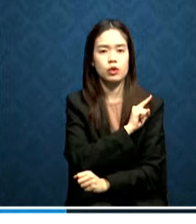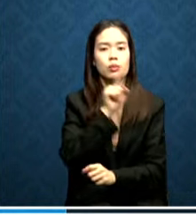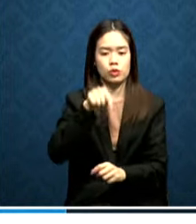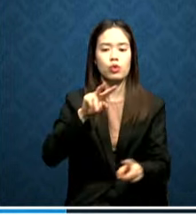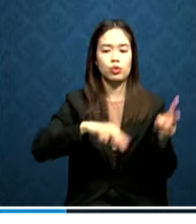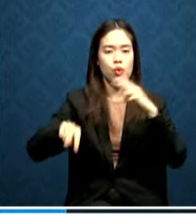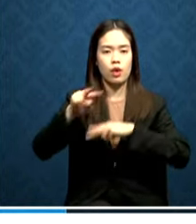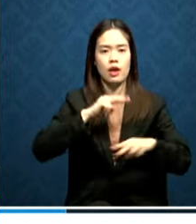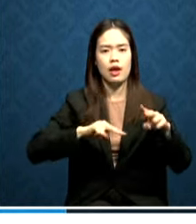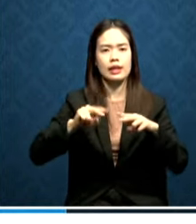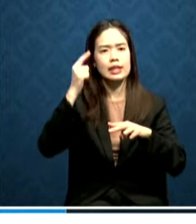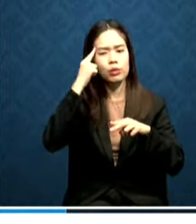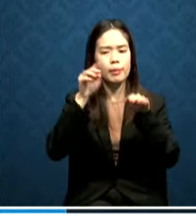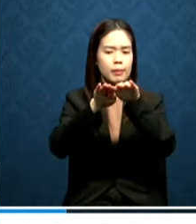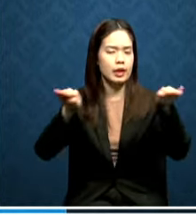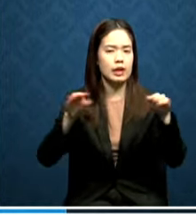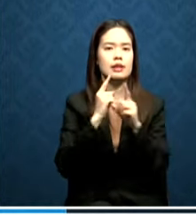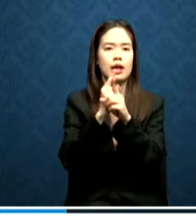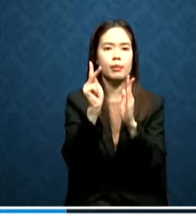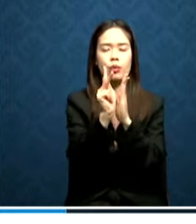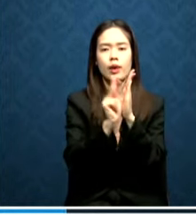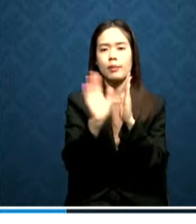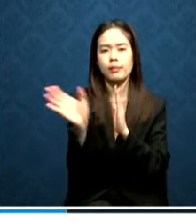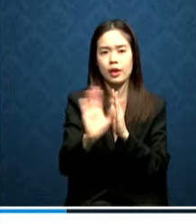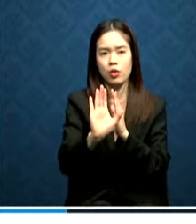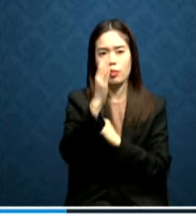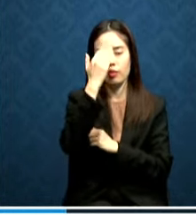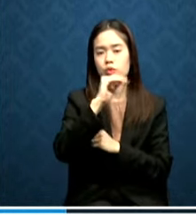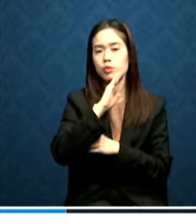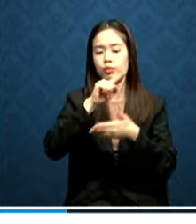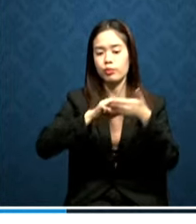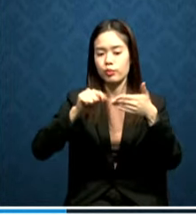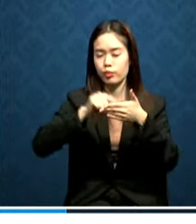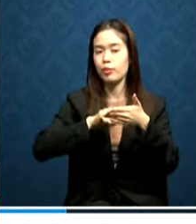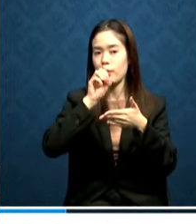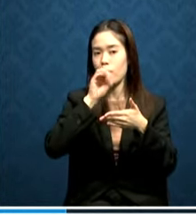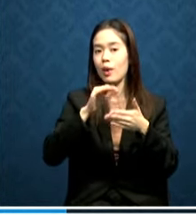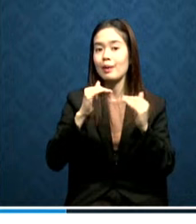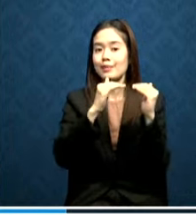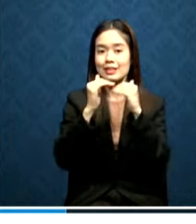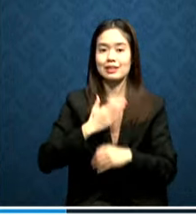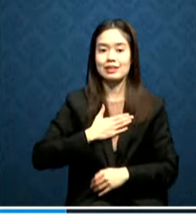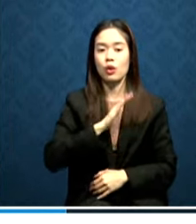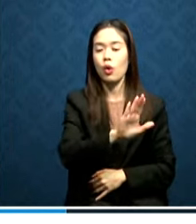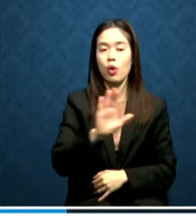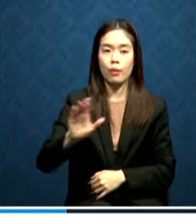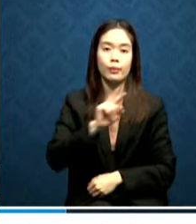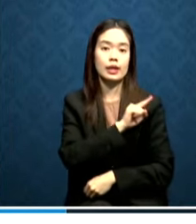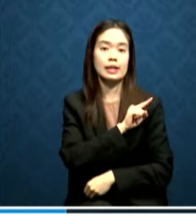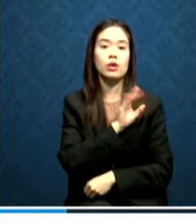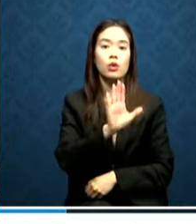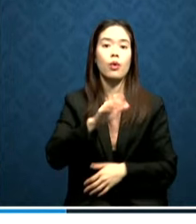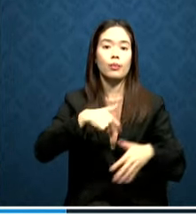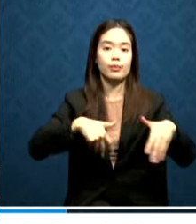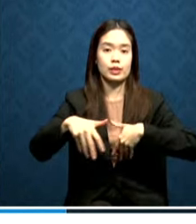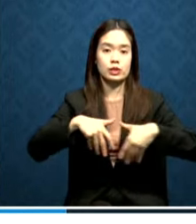ไม่ควรเอามาล็อกไว้ในกฎหมายเพราะว่าการออกเสียงแม้ว่าบางท่านนะครับจะบอกว่าการไปใช้สิทธิ์ออกเสียงมันควรจะเป็นหน้าที่ของประชาชน